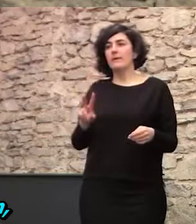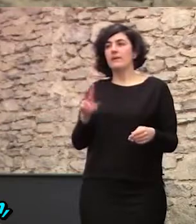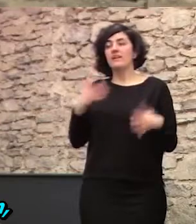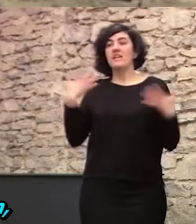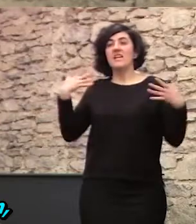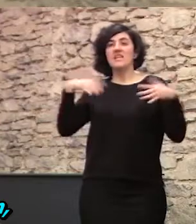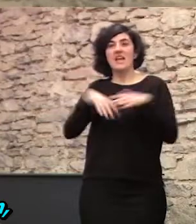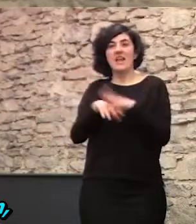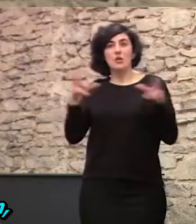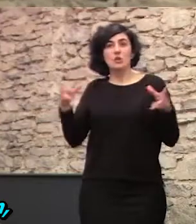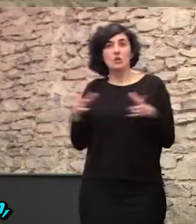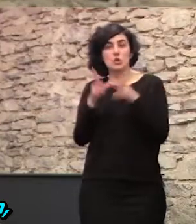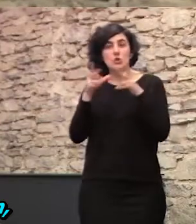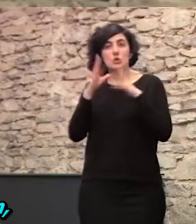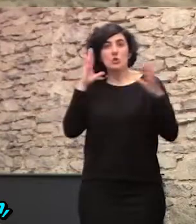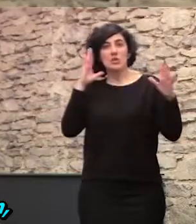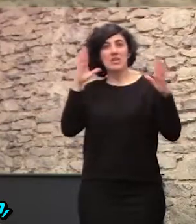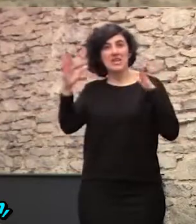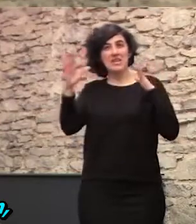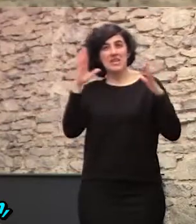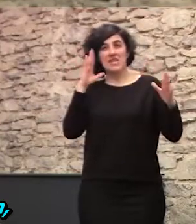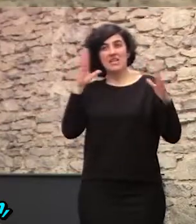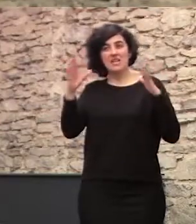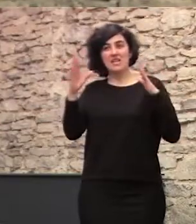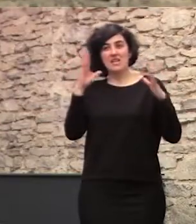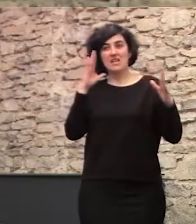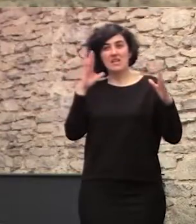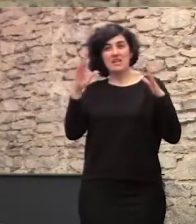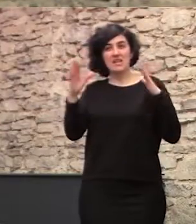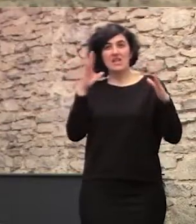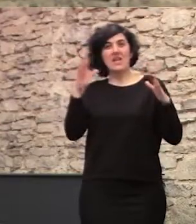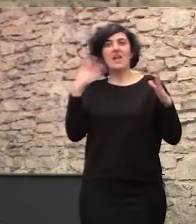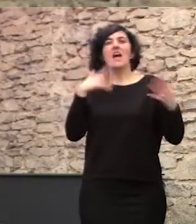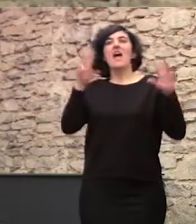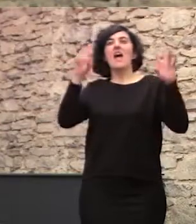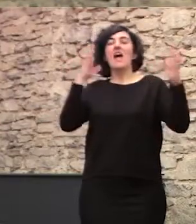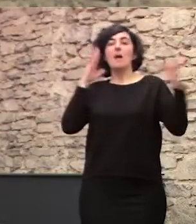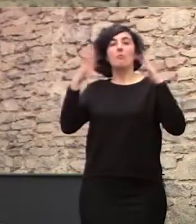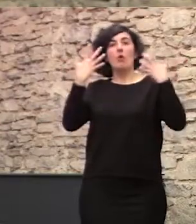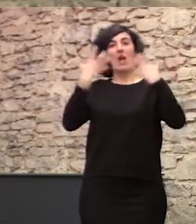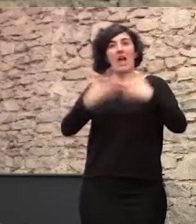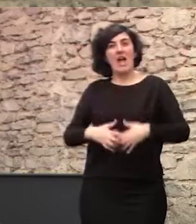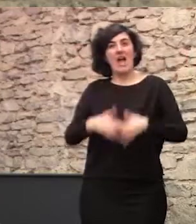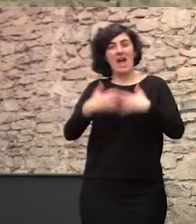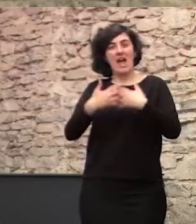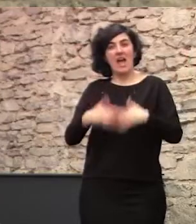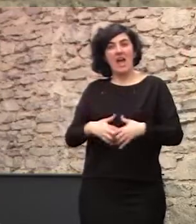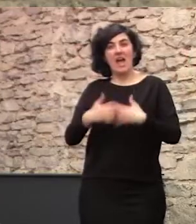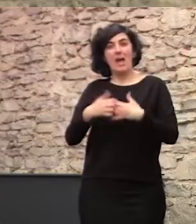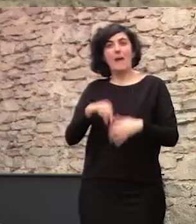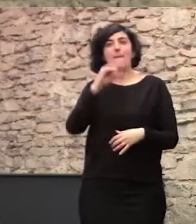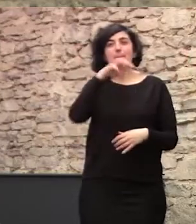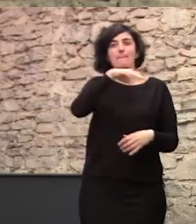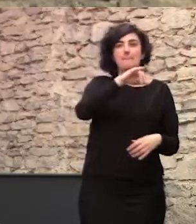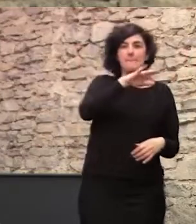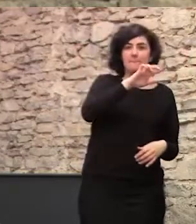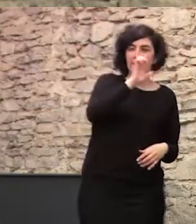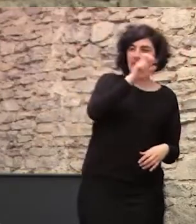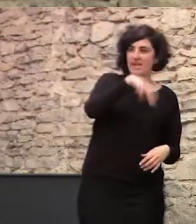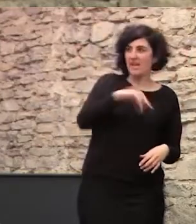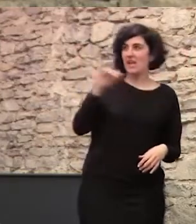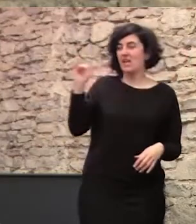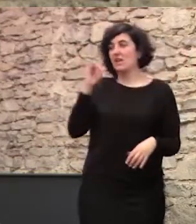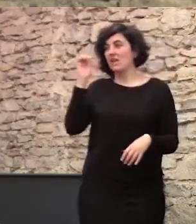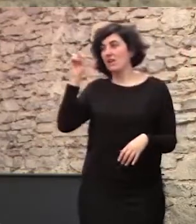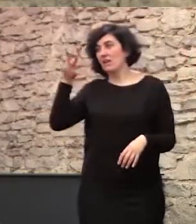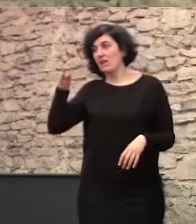sozialen zazoian, ikuskizunaren izate post-industrialean, bi artista, Miren eta Jon, eta